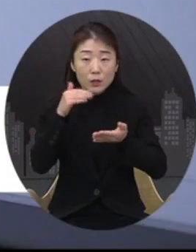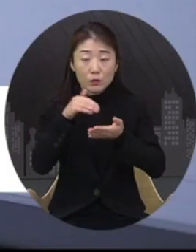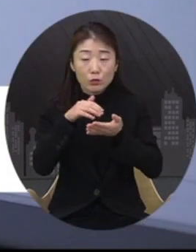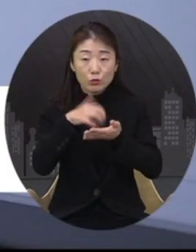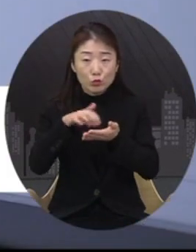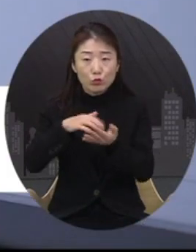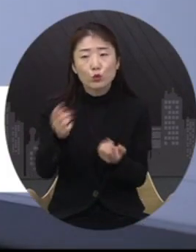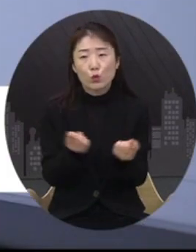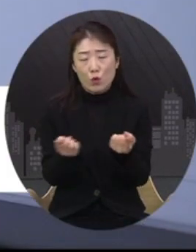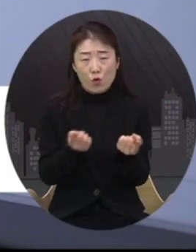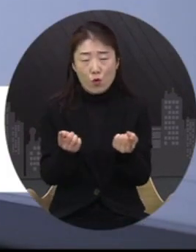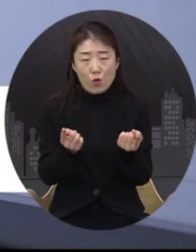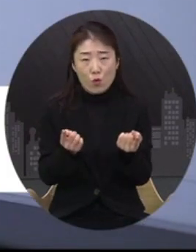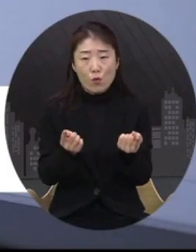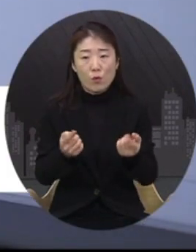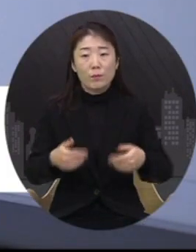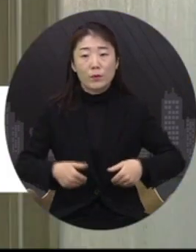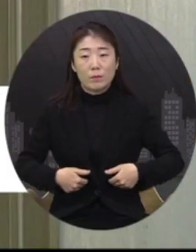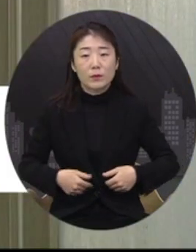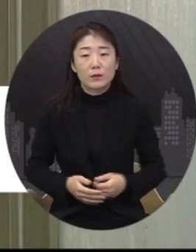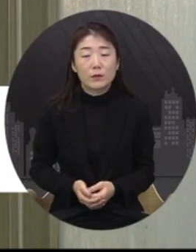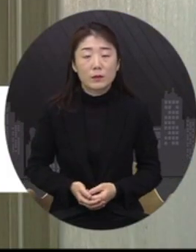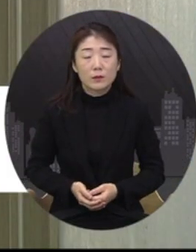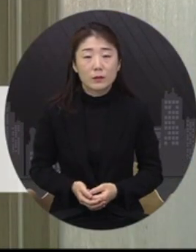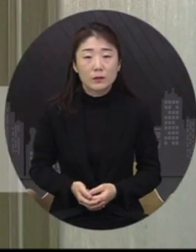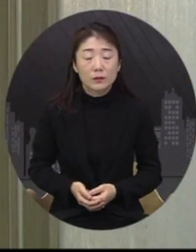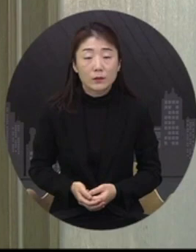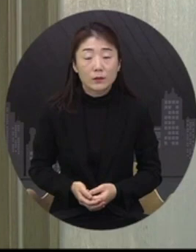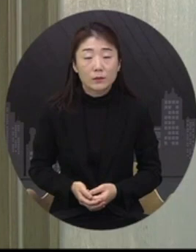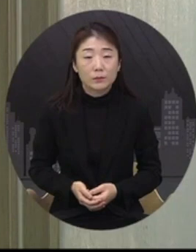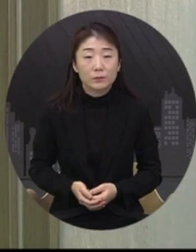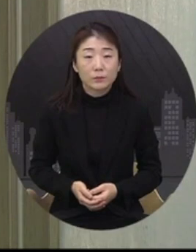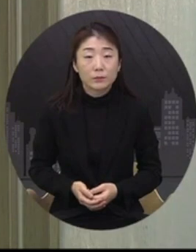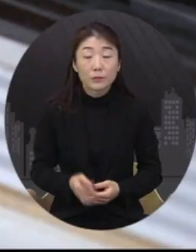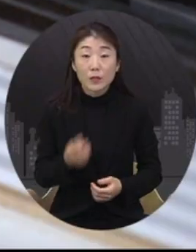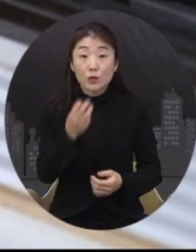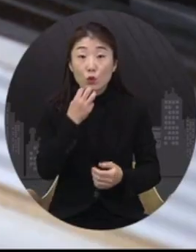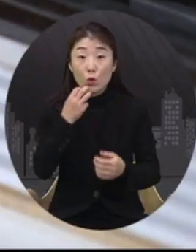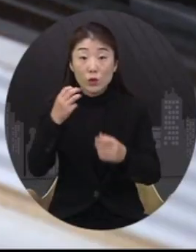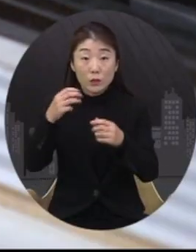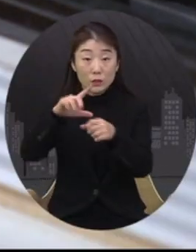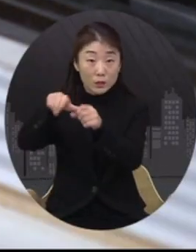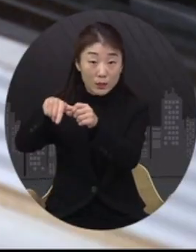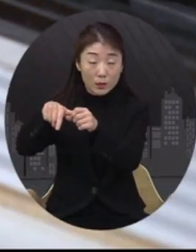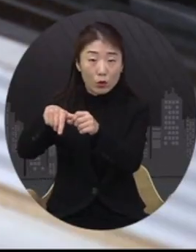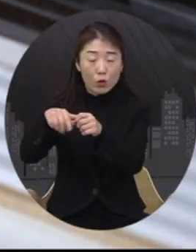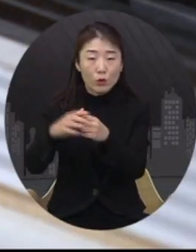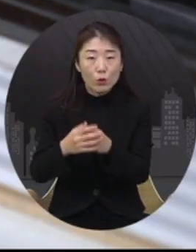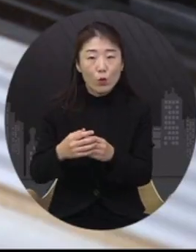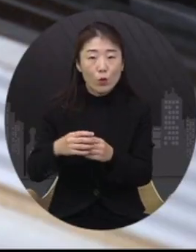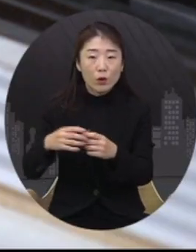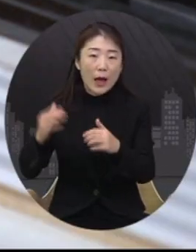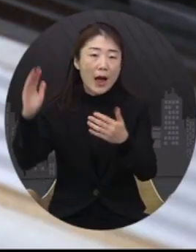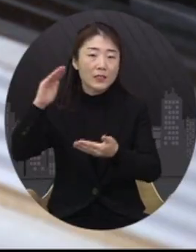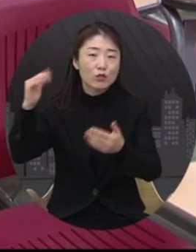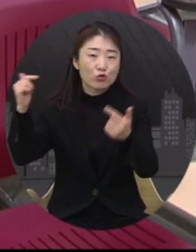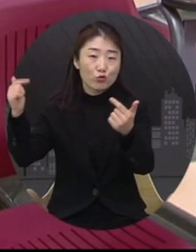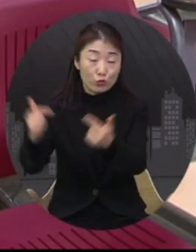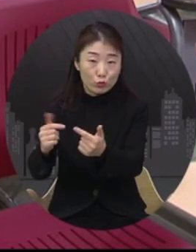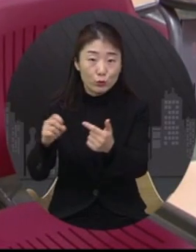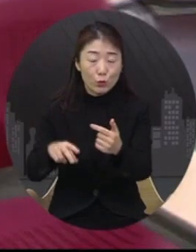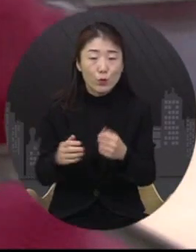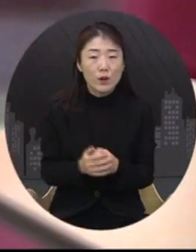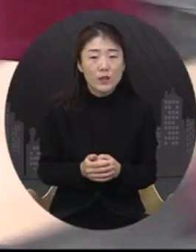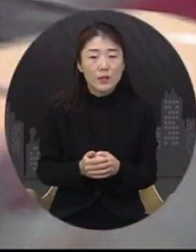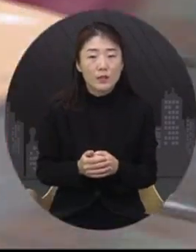자세일 조정하면 아이랑 향을 많이 할 것 같습니다 때문에 수도권 을 포함한 대학 정원 감축과 지역대학 지원